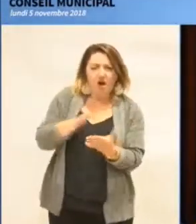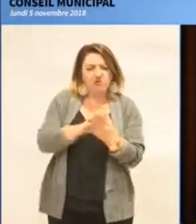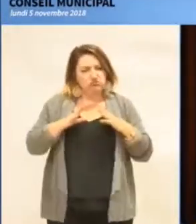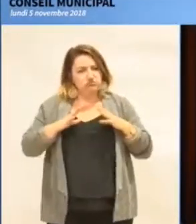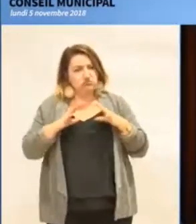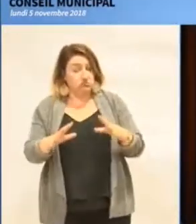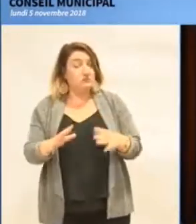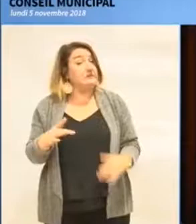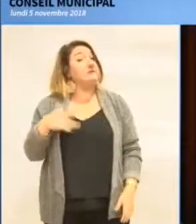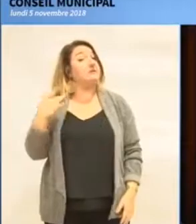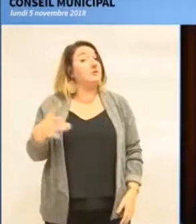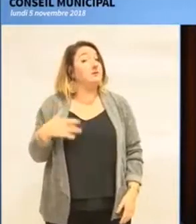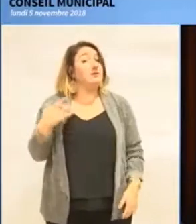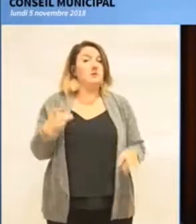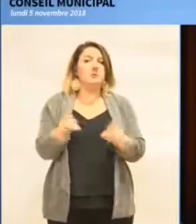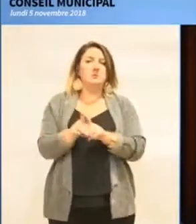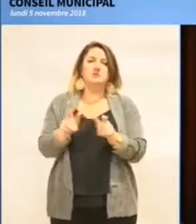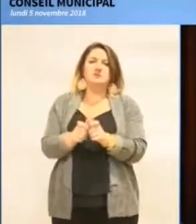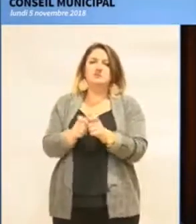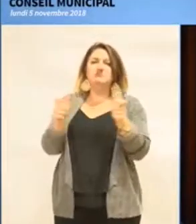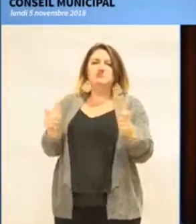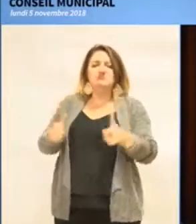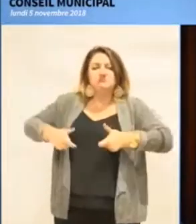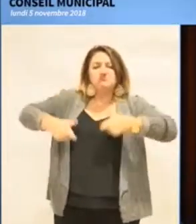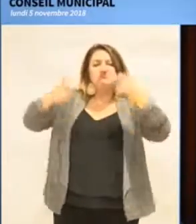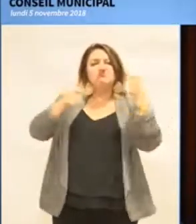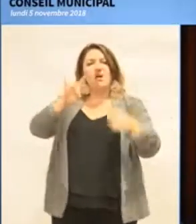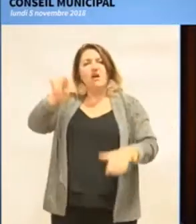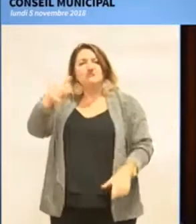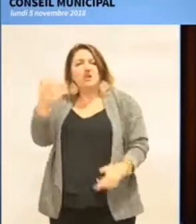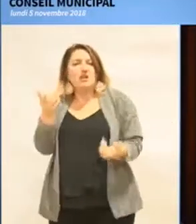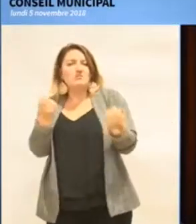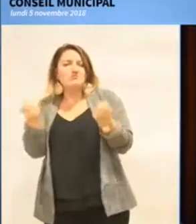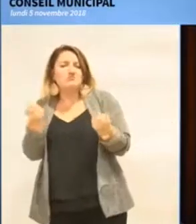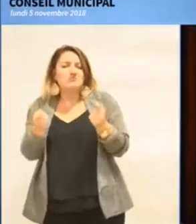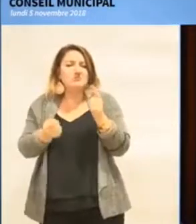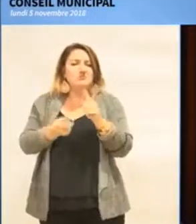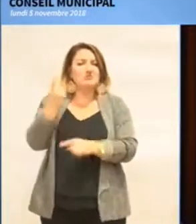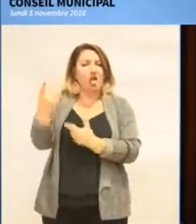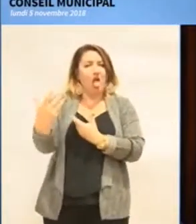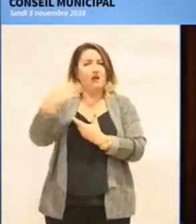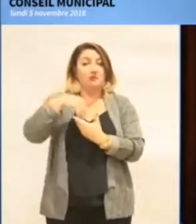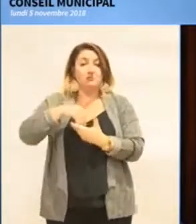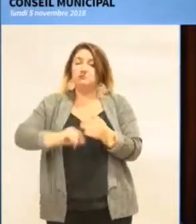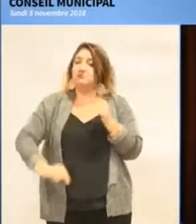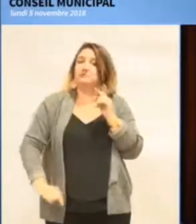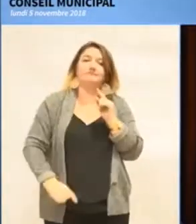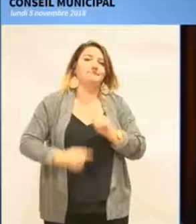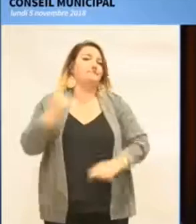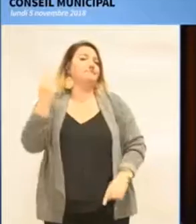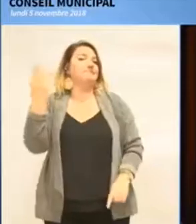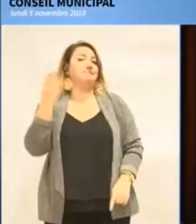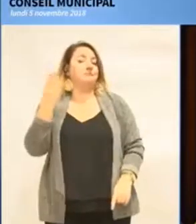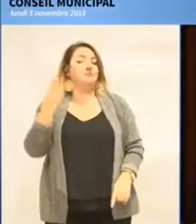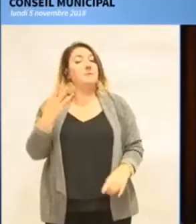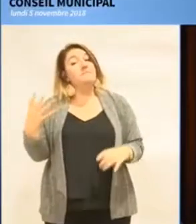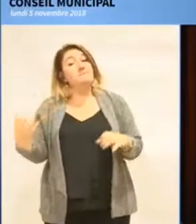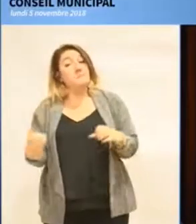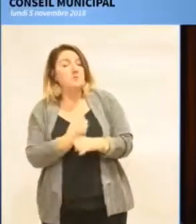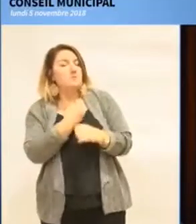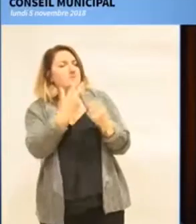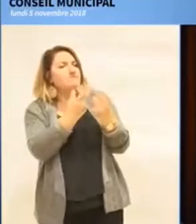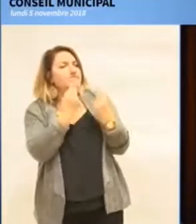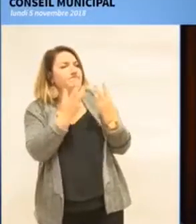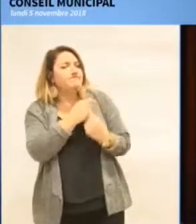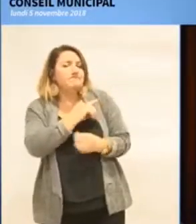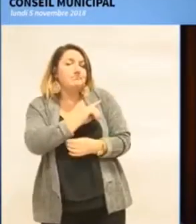bailleurs sociaux, indispensable en la matière, est un point très important. Là aussi, il aurait été intéressant de